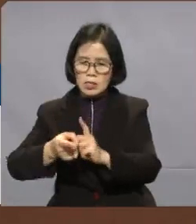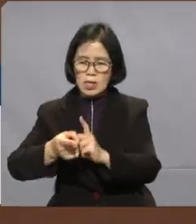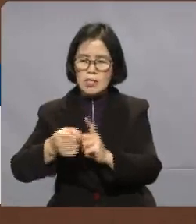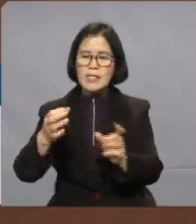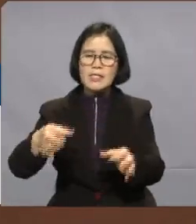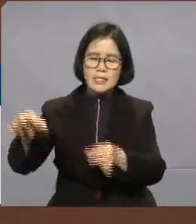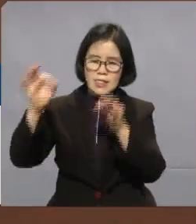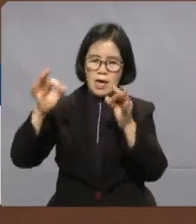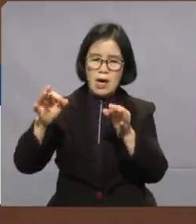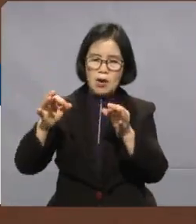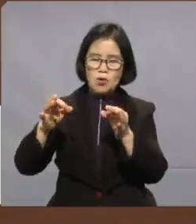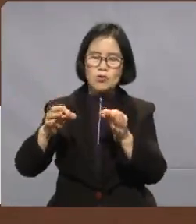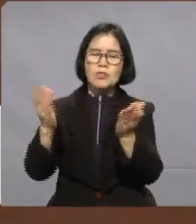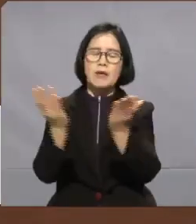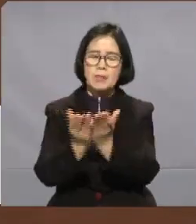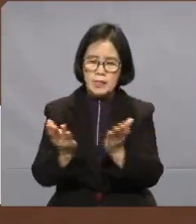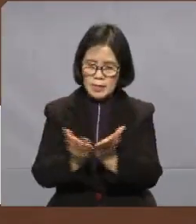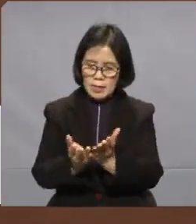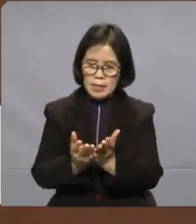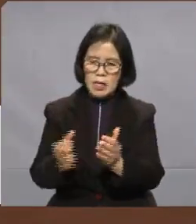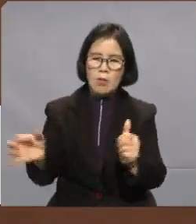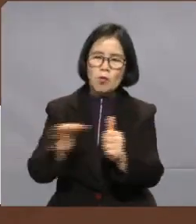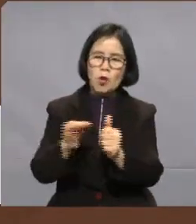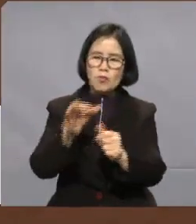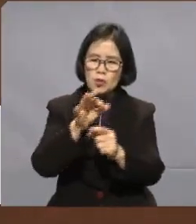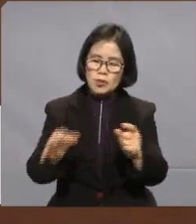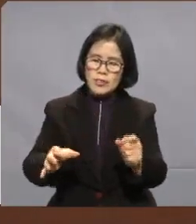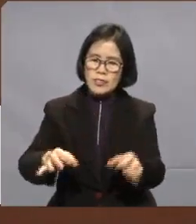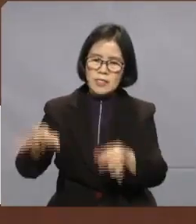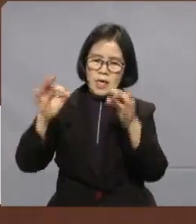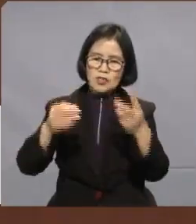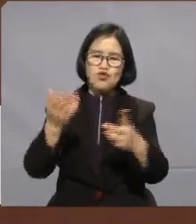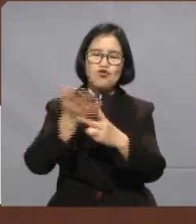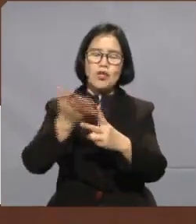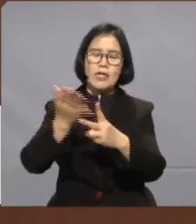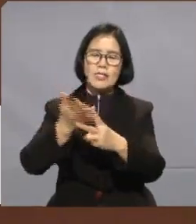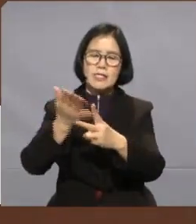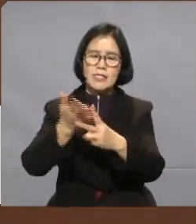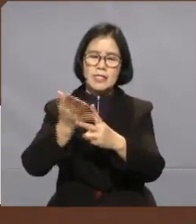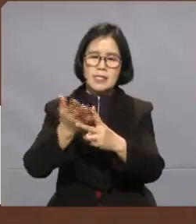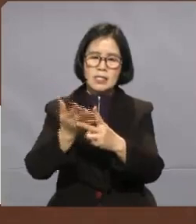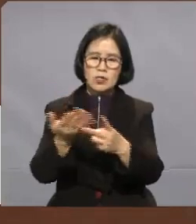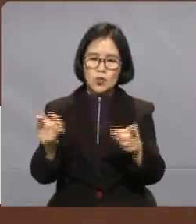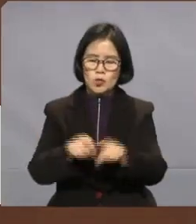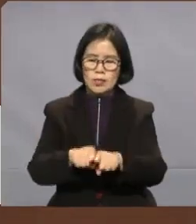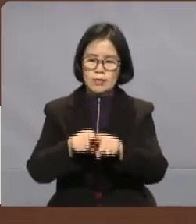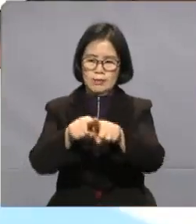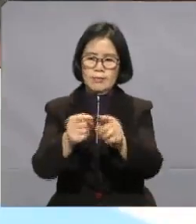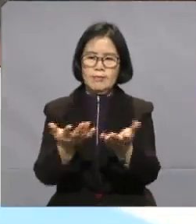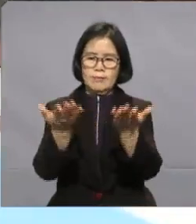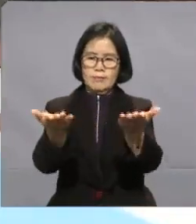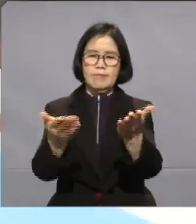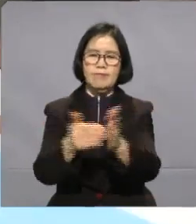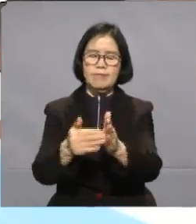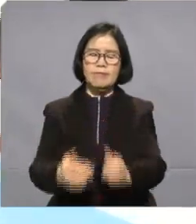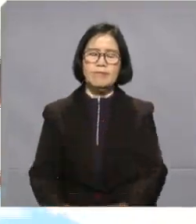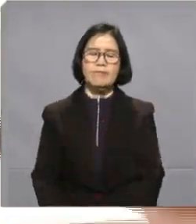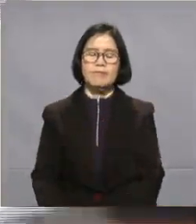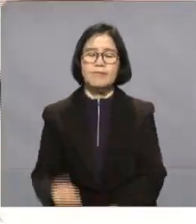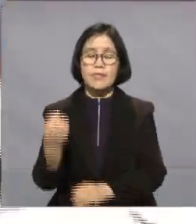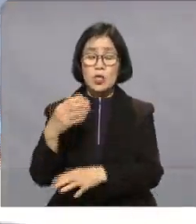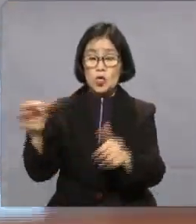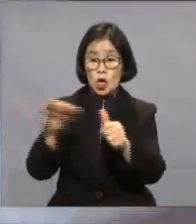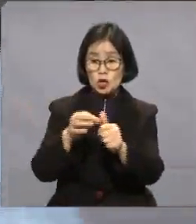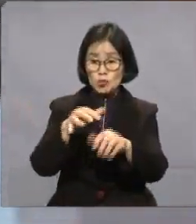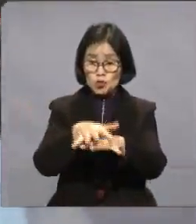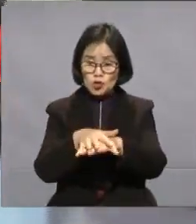대체율을 인상하고 그에 맞는 보험료율을 인상하자는 두 가지 안을 병렬적으로 제시를 했습니다. 기존 연금